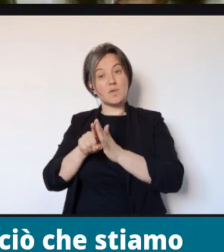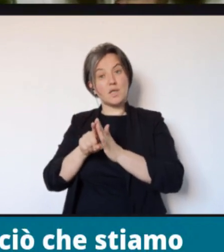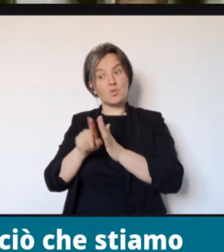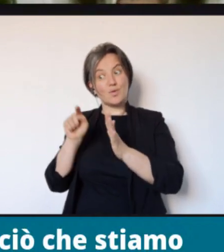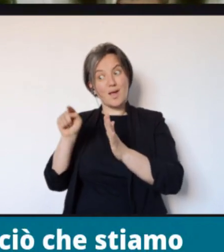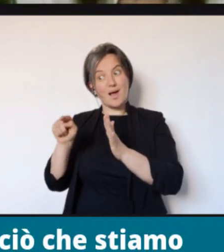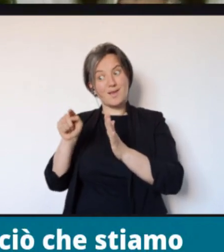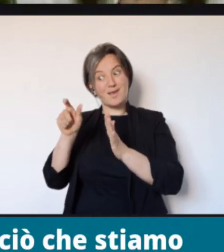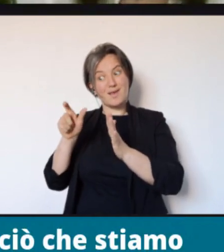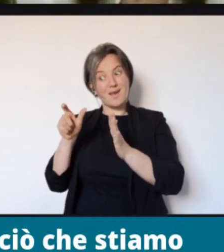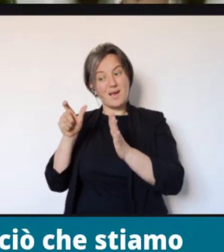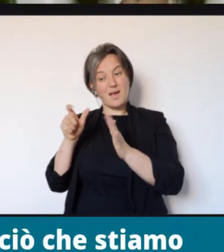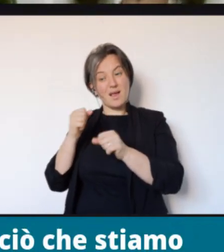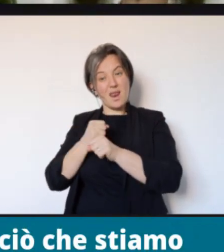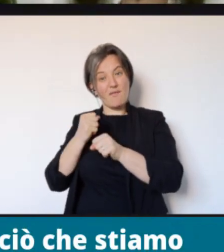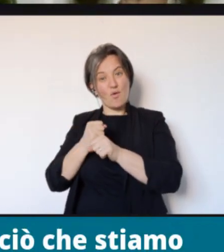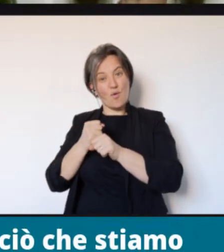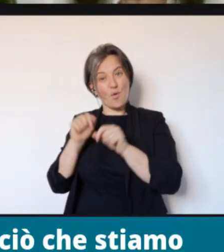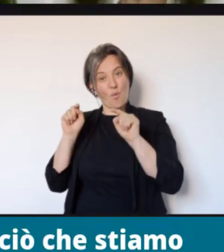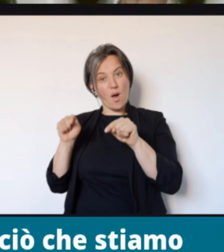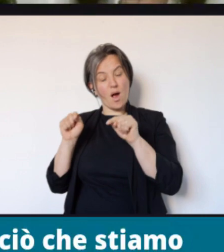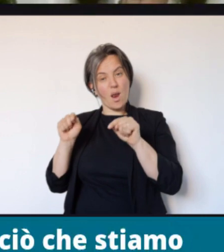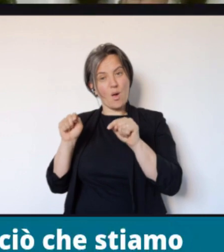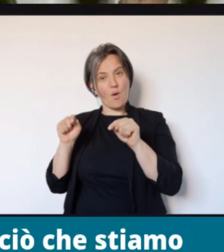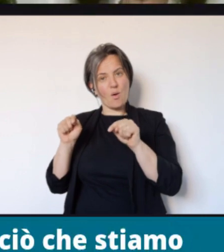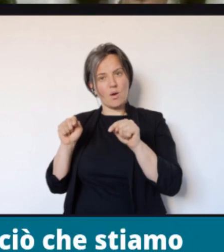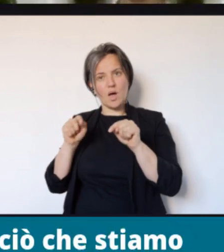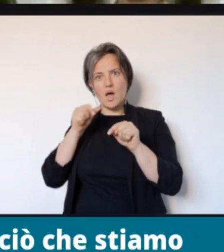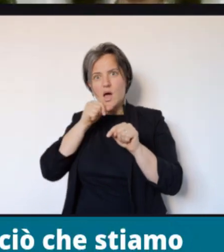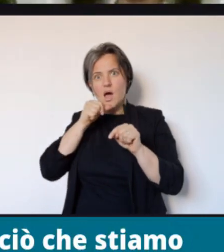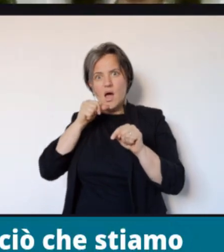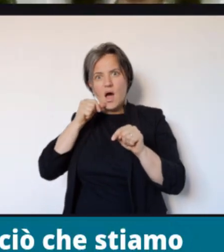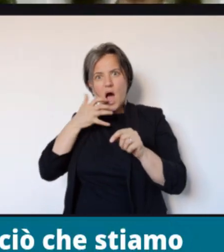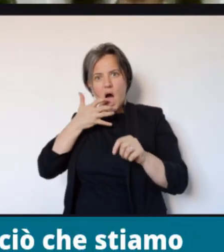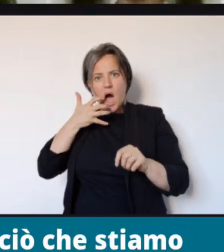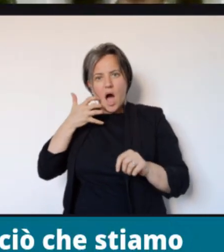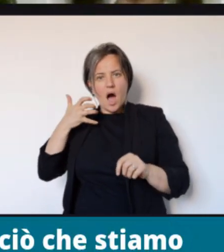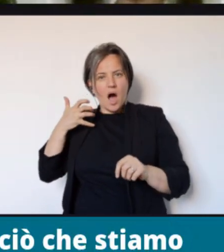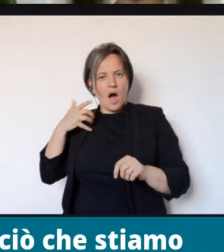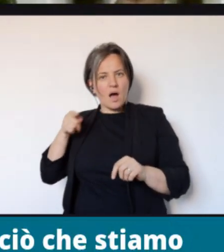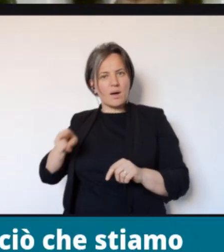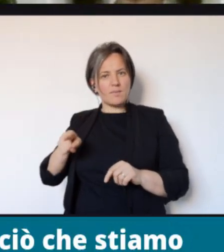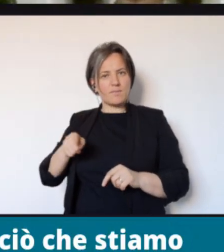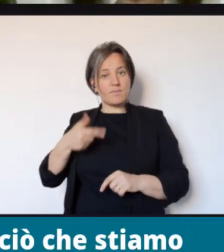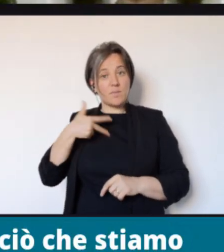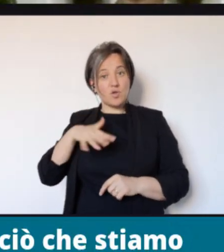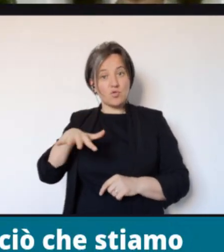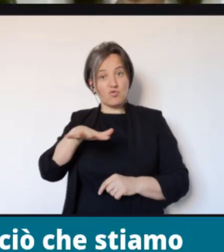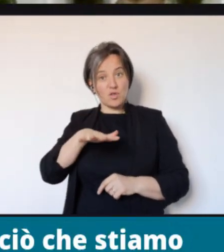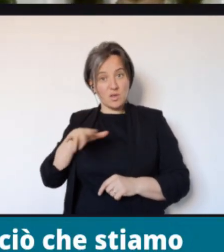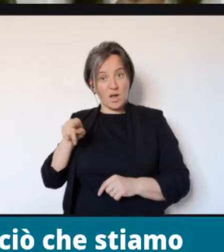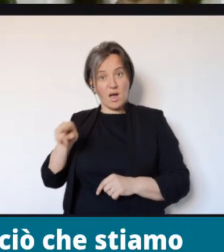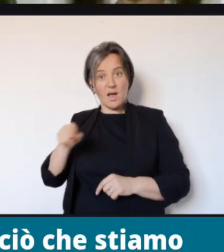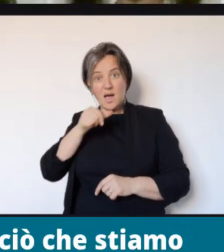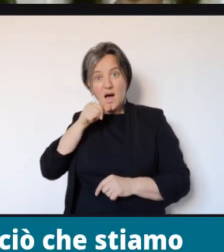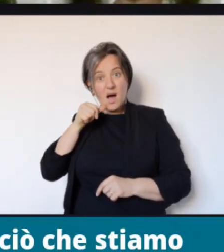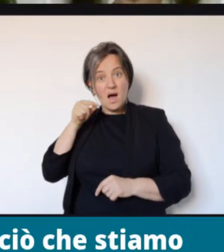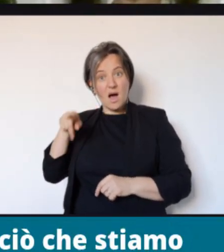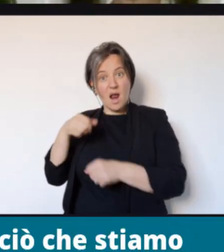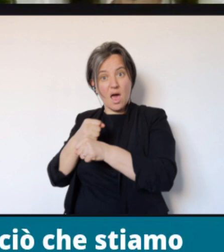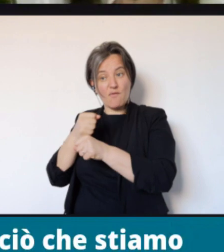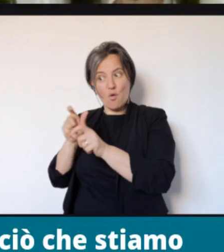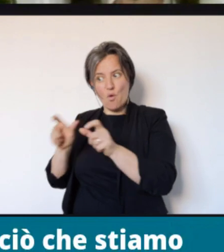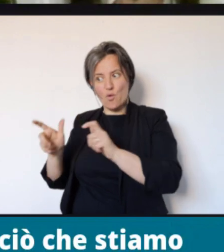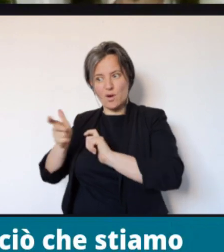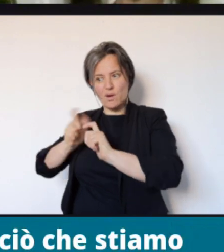è qualcosa che è essenziale per la società. Senza quello